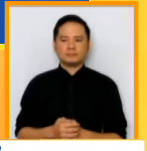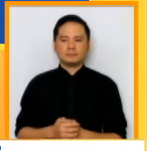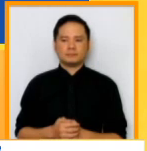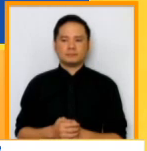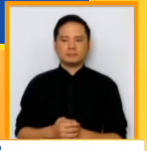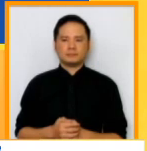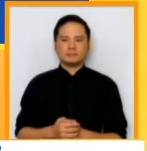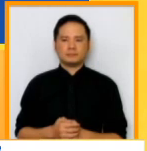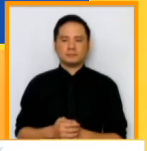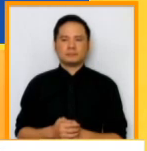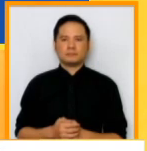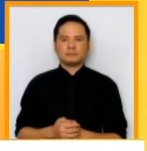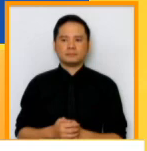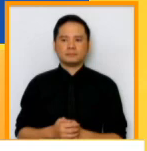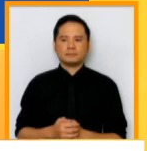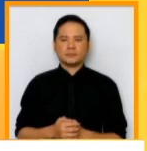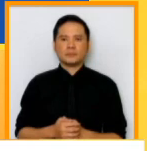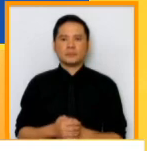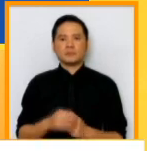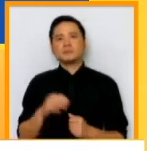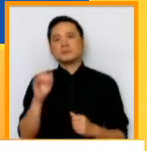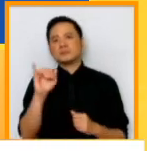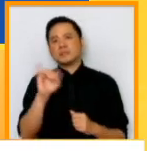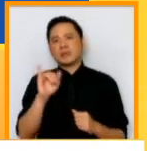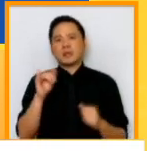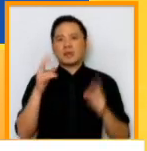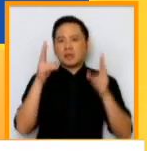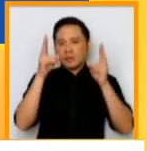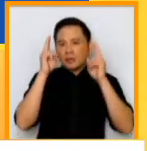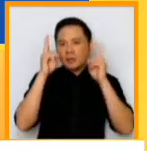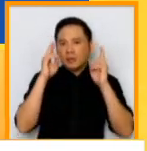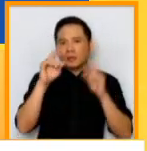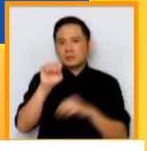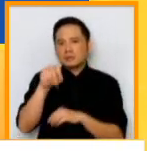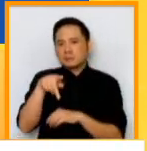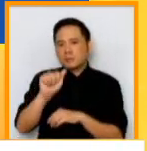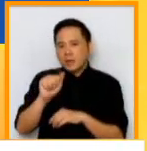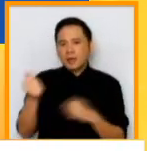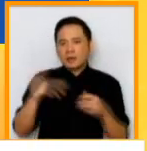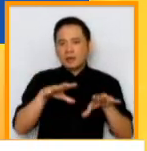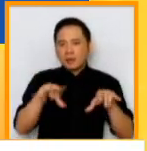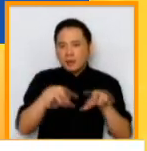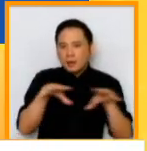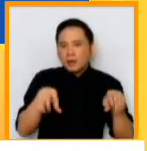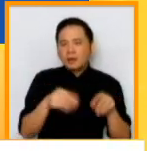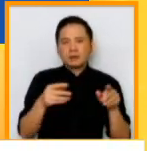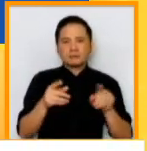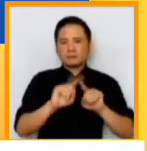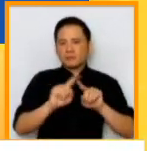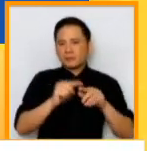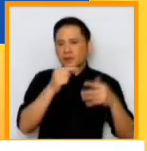Gayun din po yung personal care services tulad po ng salon, parlor, or barberia at nail spa.